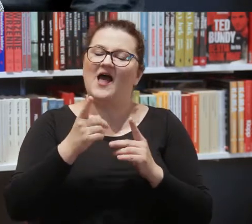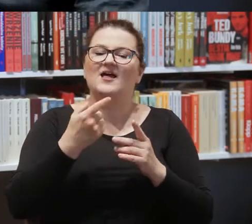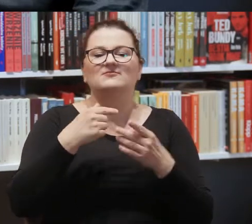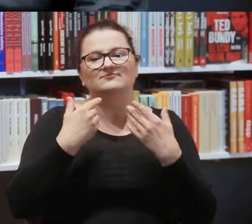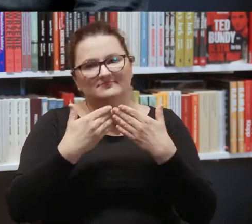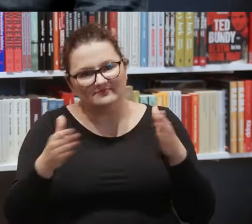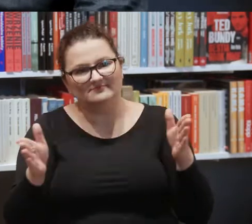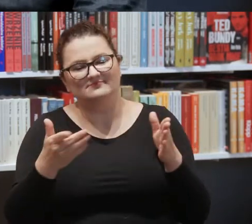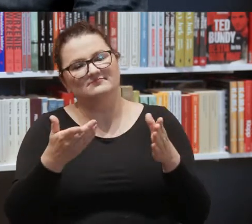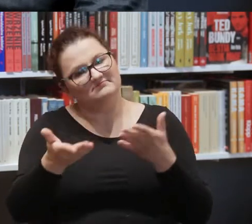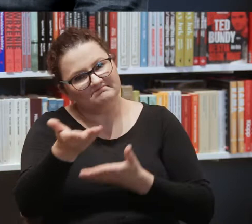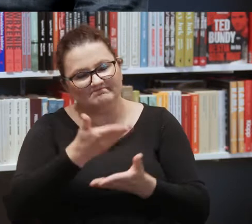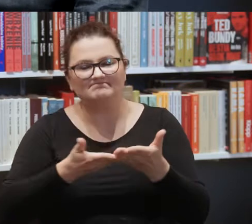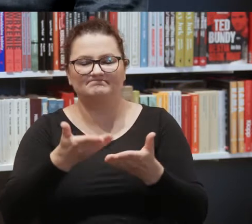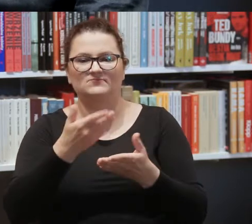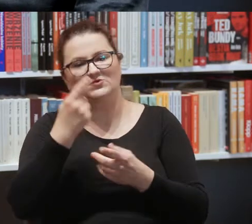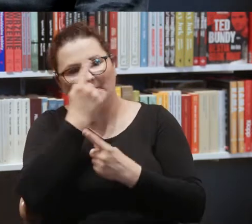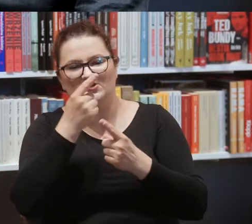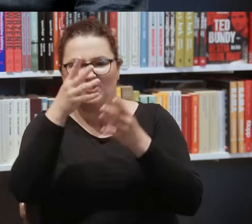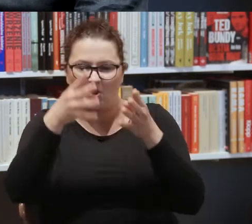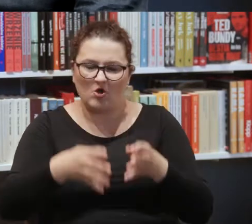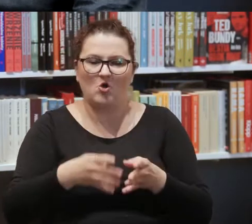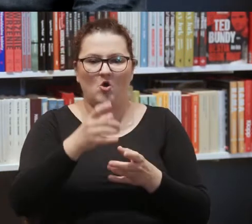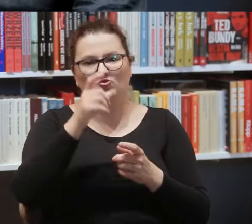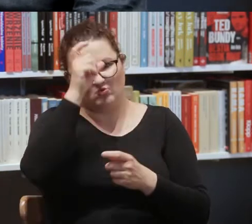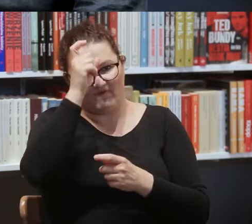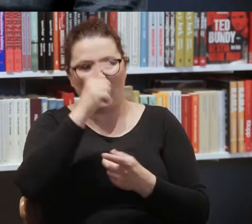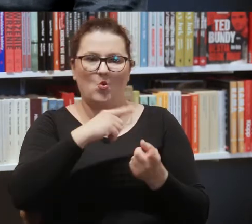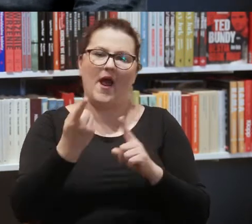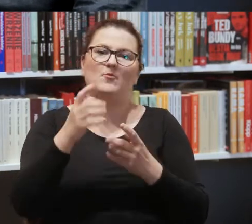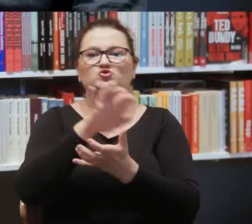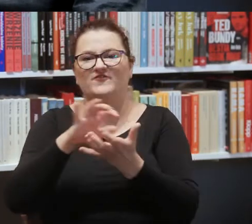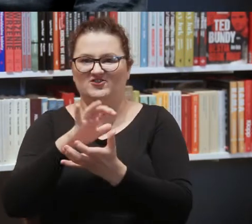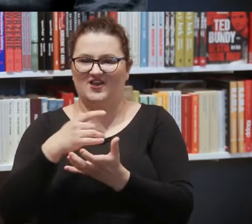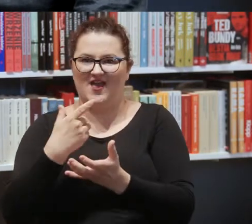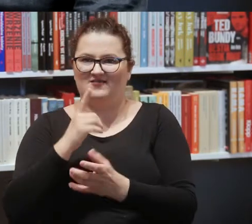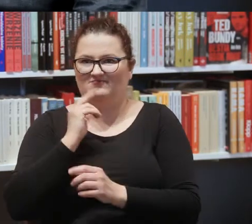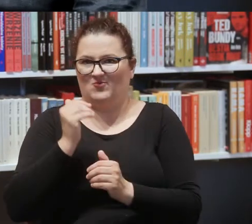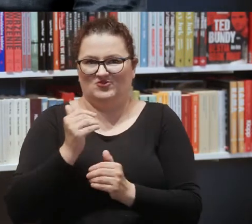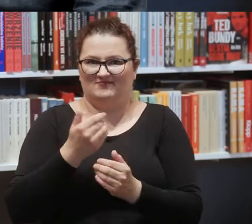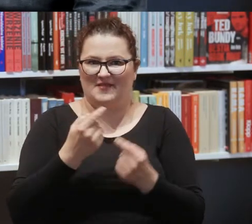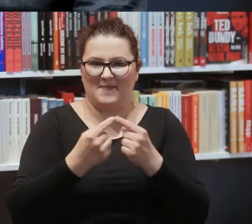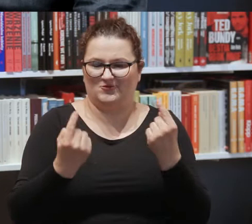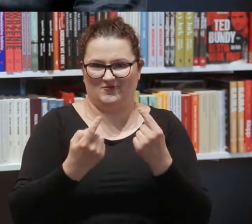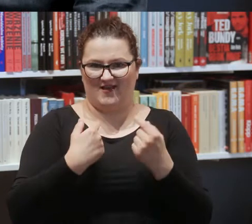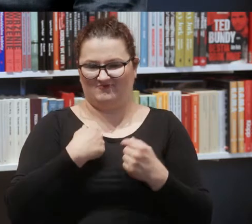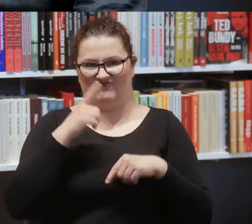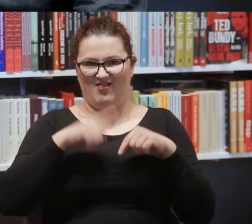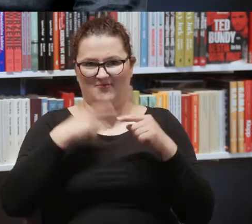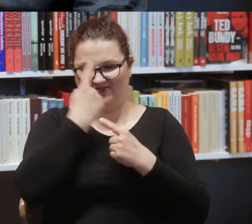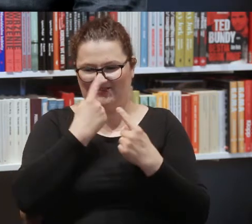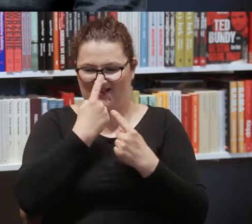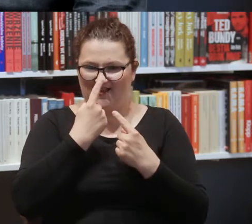o drugim człowieku albo o świecie, może być nieadekwatne. I dla mnie to już jest wystarczające, to właśnie takie podważenie